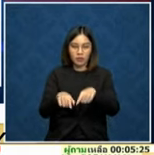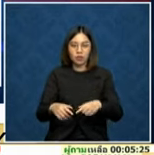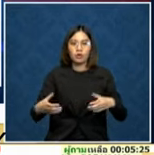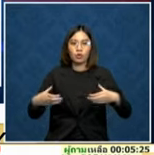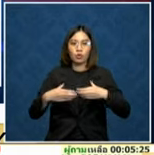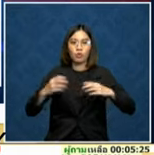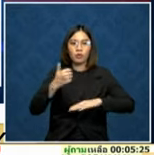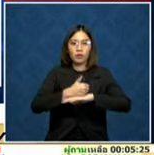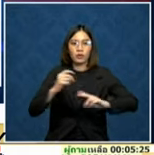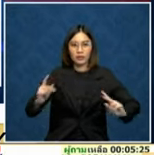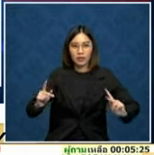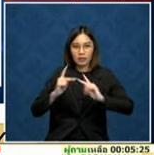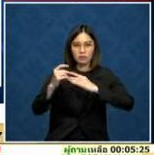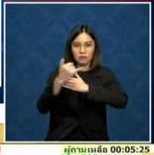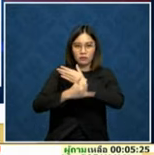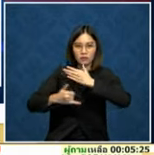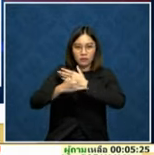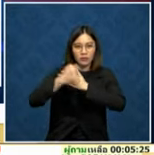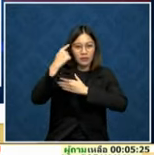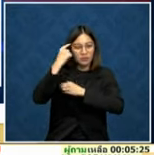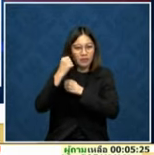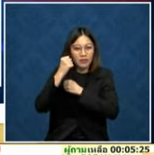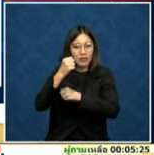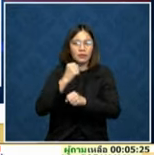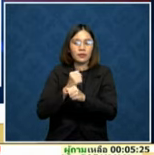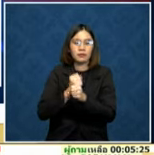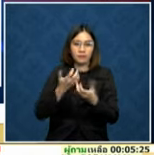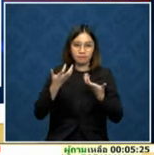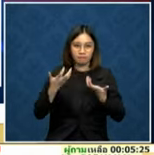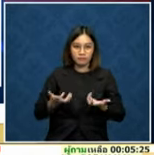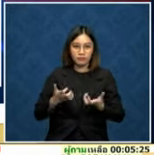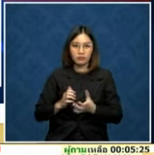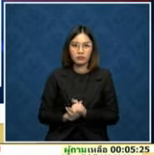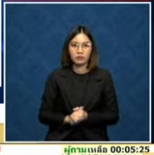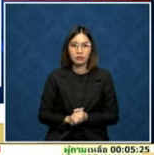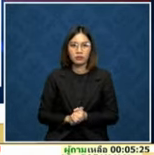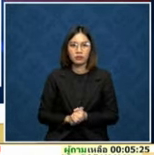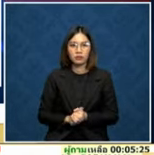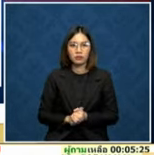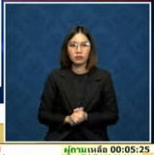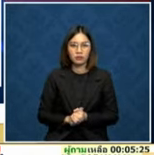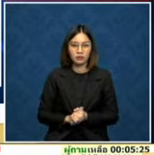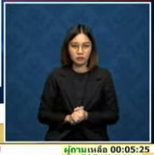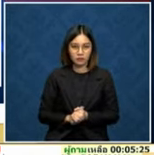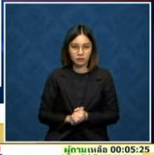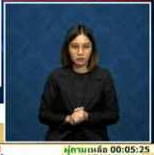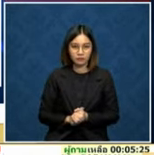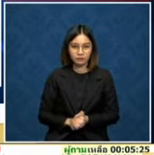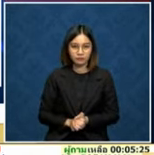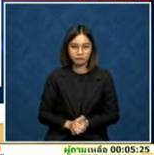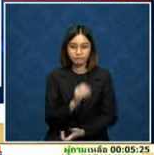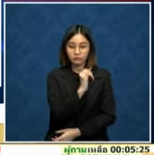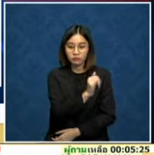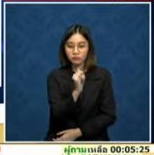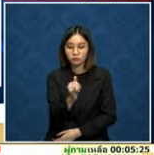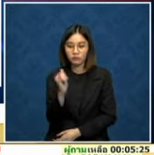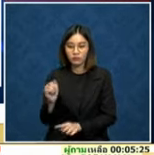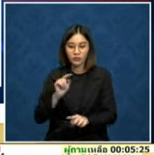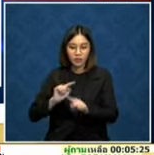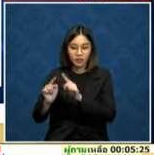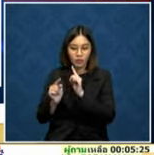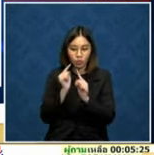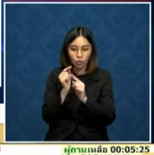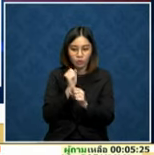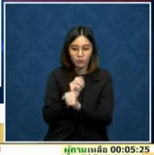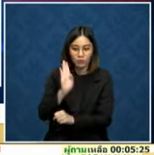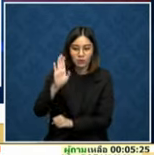ตีต่ปเทศเอง กพยายาม kgem directorต่ๆ พูดคุยกบสัต